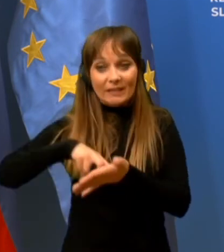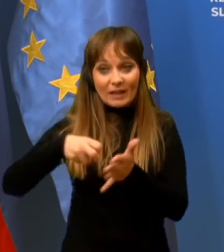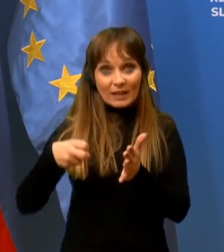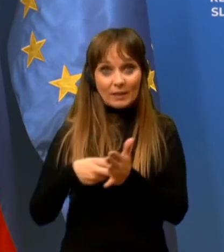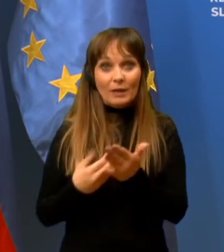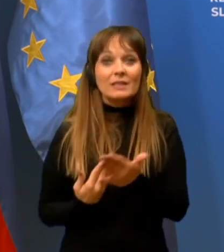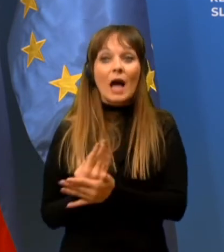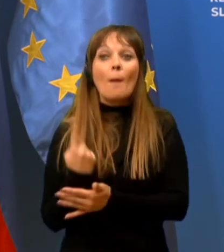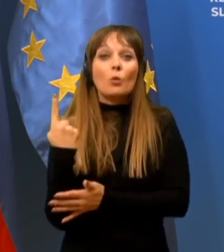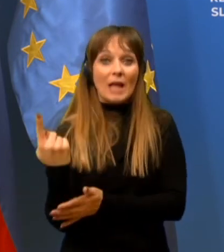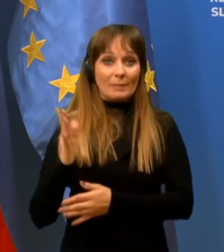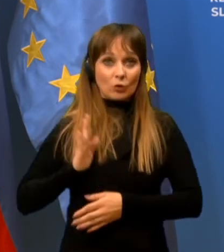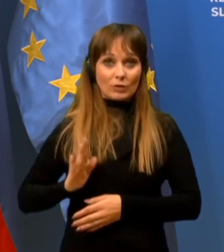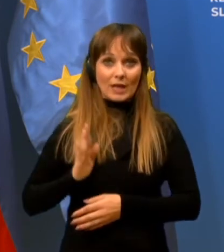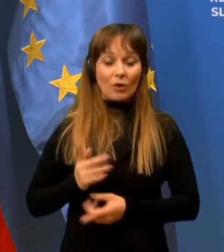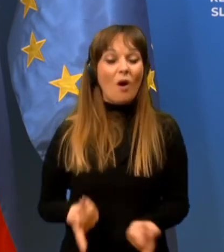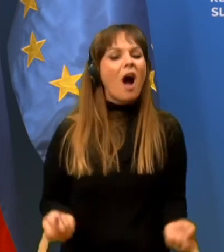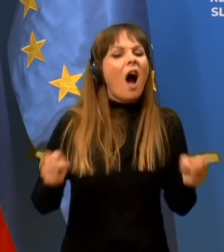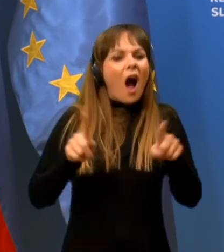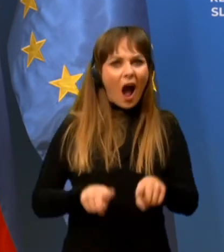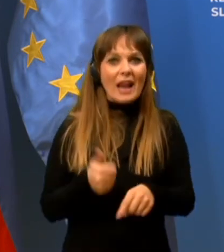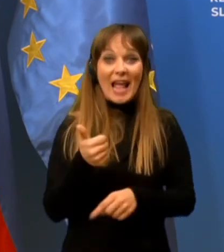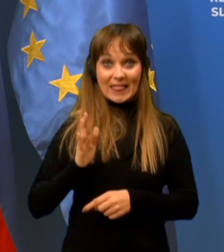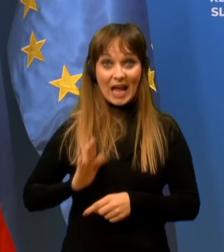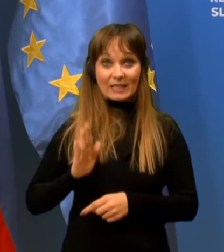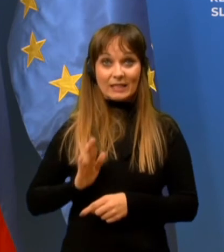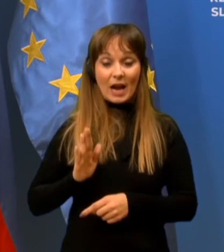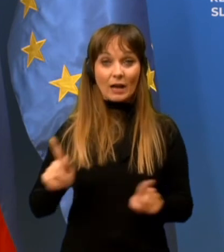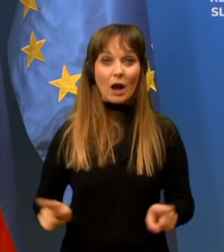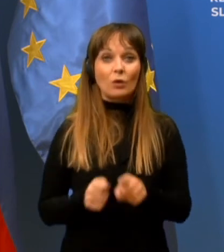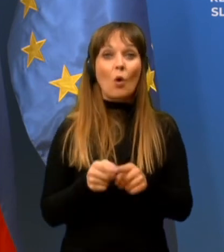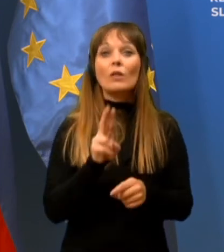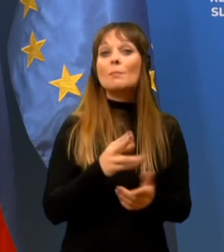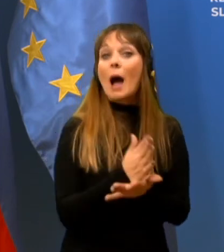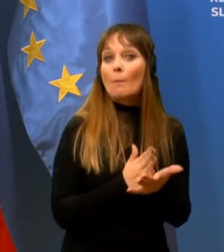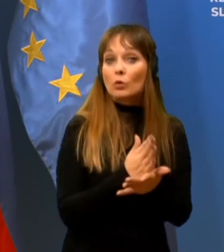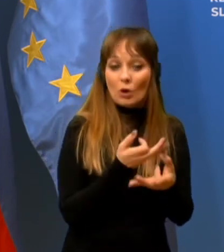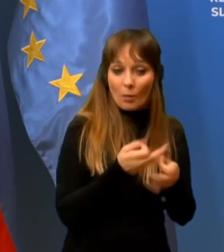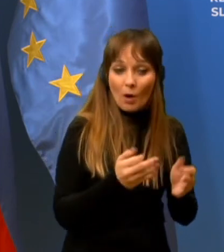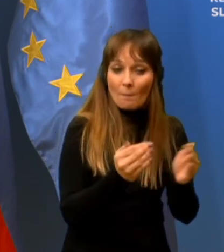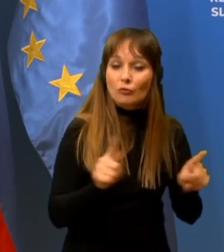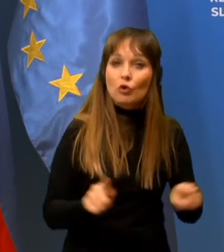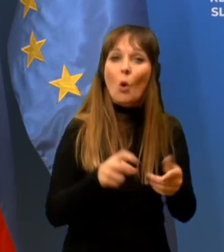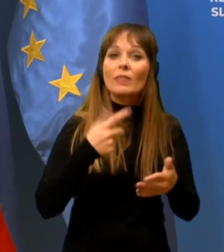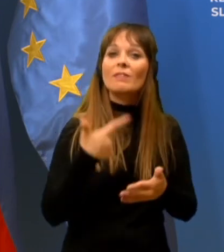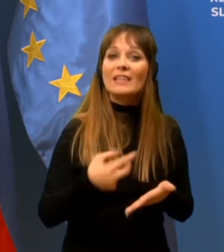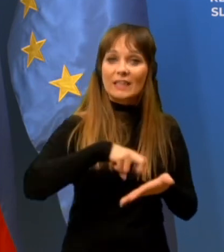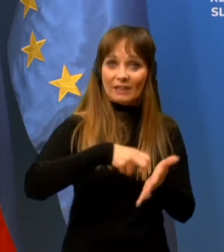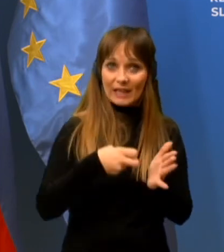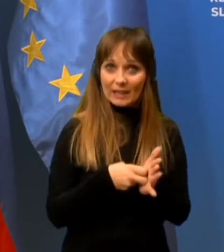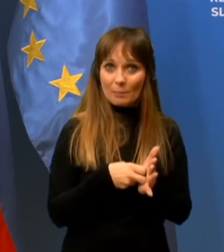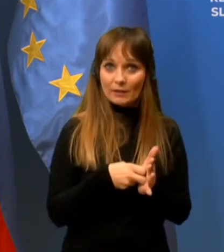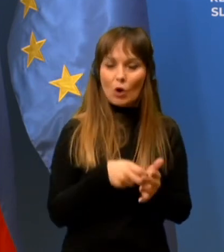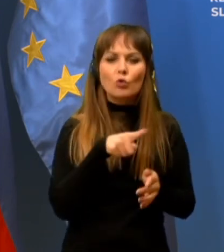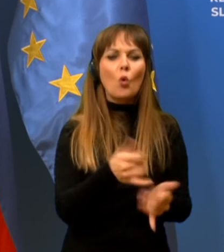za posamezno stranko. Ali na eno stranko, kolikor je poslovni prostor manjši od 20 kvadratnih metrov.